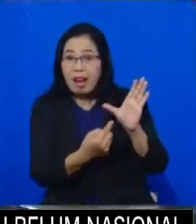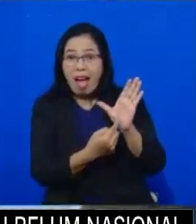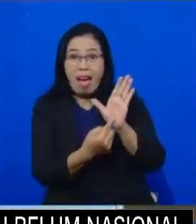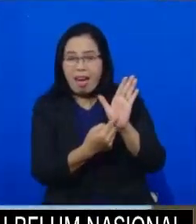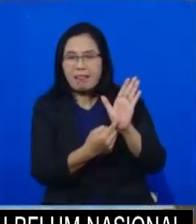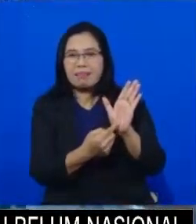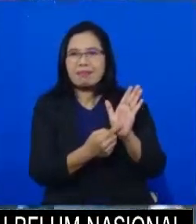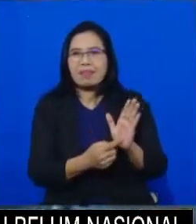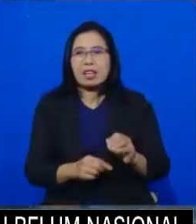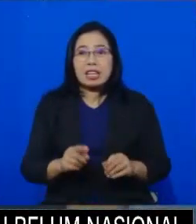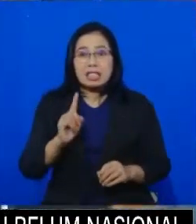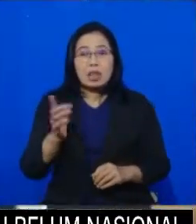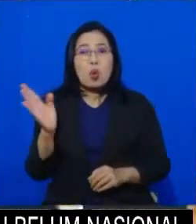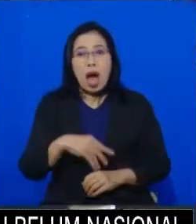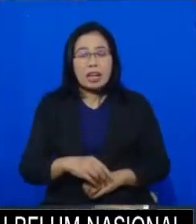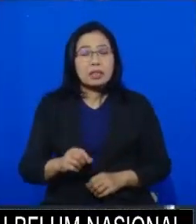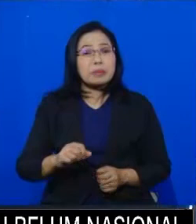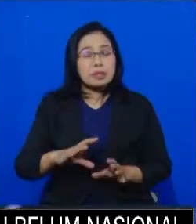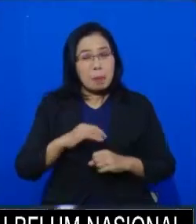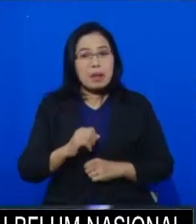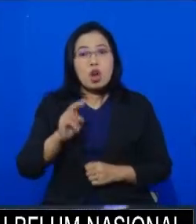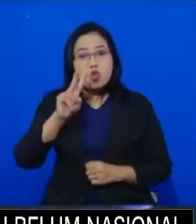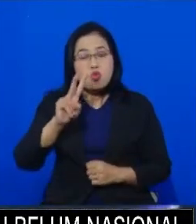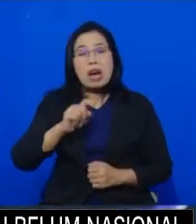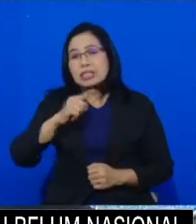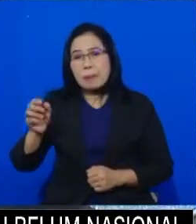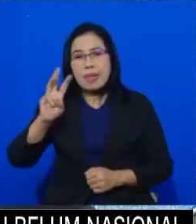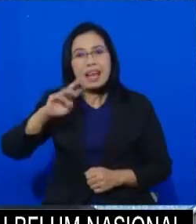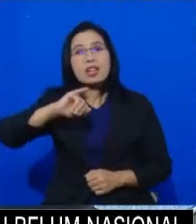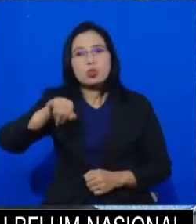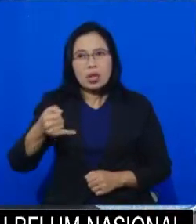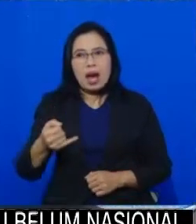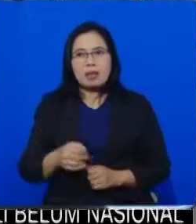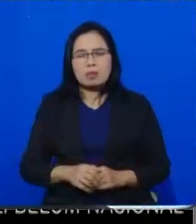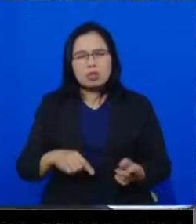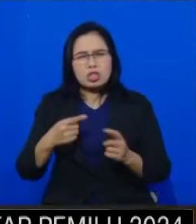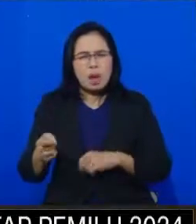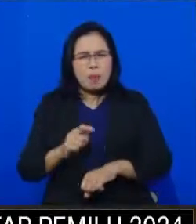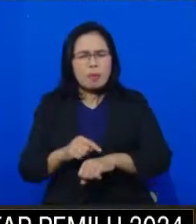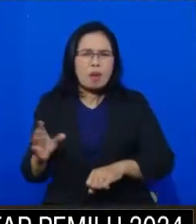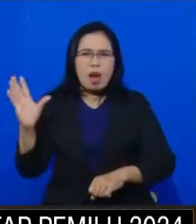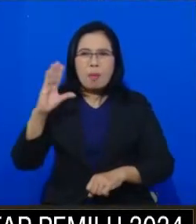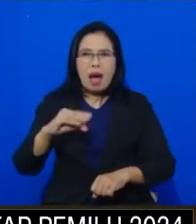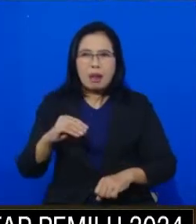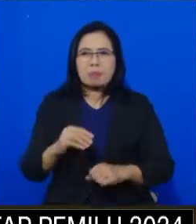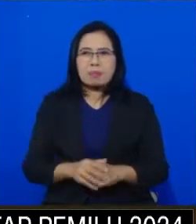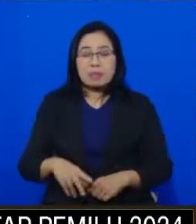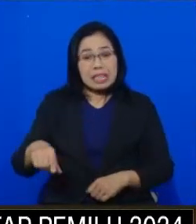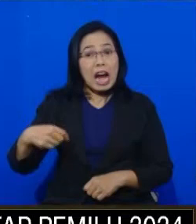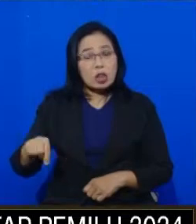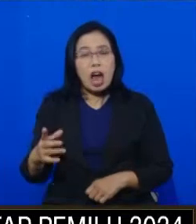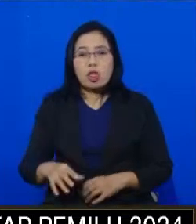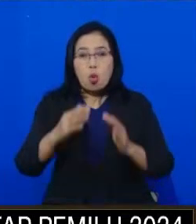2-3 juta. Tak hanya di toko saja, Jihan melakukan live hingga malam hari di kantor ataupun gudang sepatu